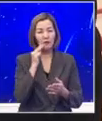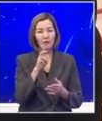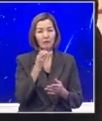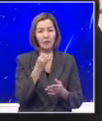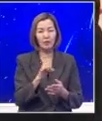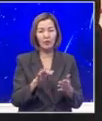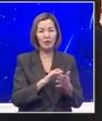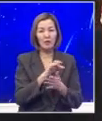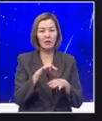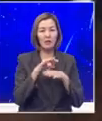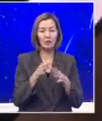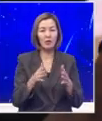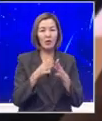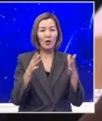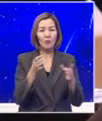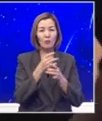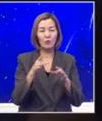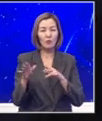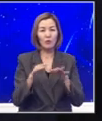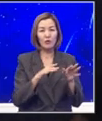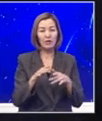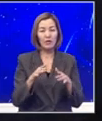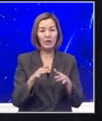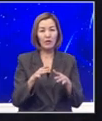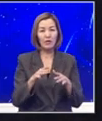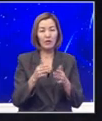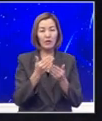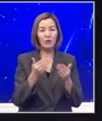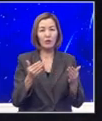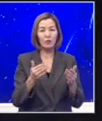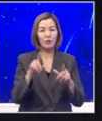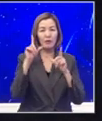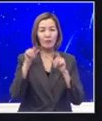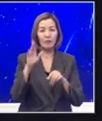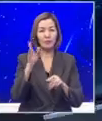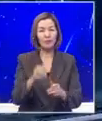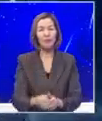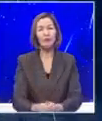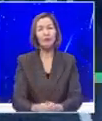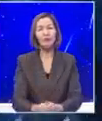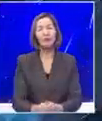қаласында өтетін ауқымды мәдени шараға арнайы көрме апаруды көздеп